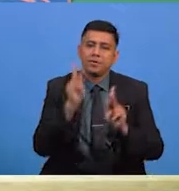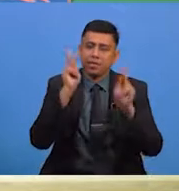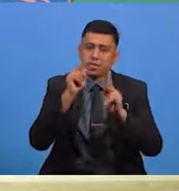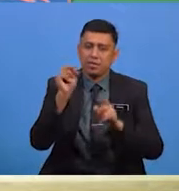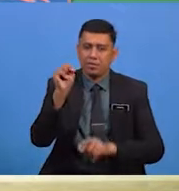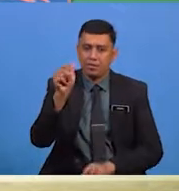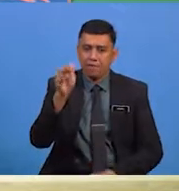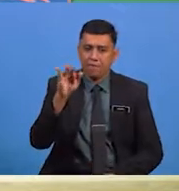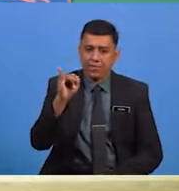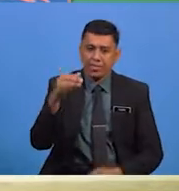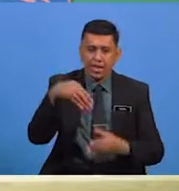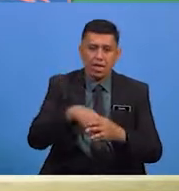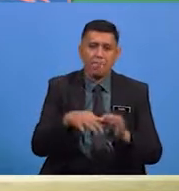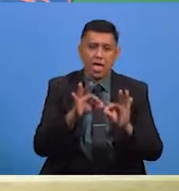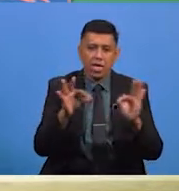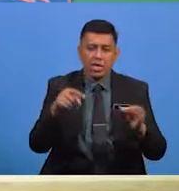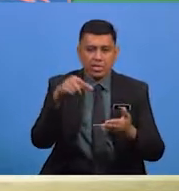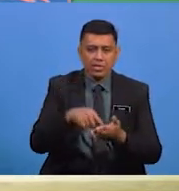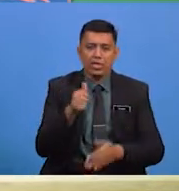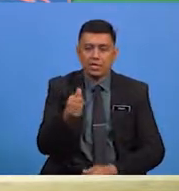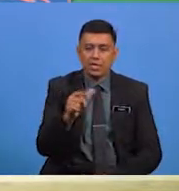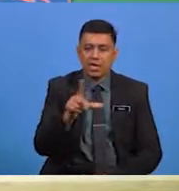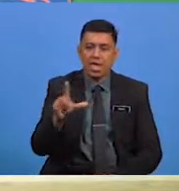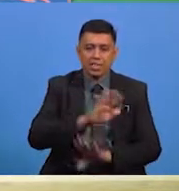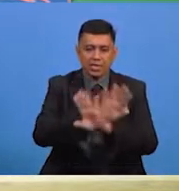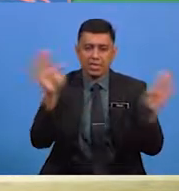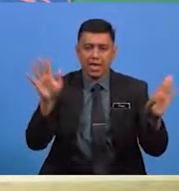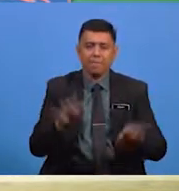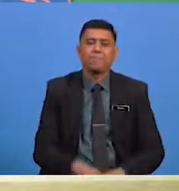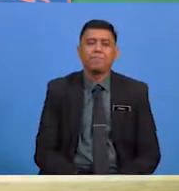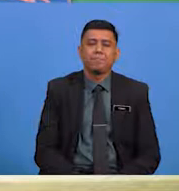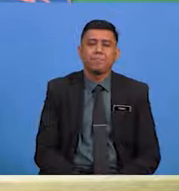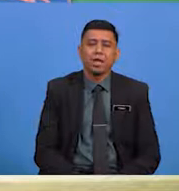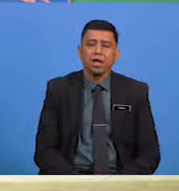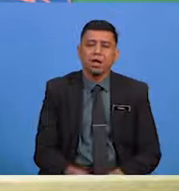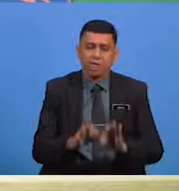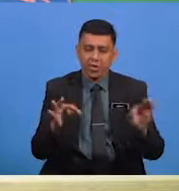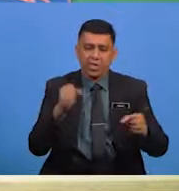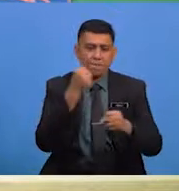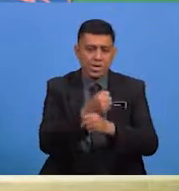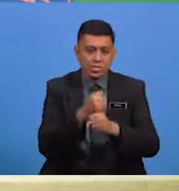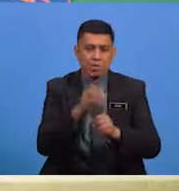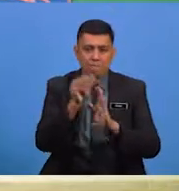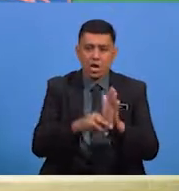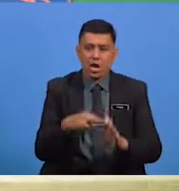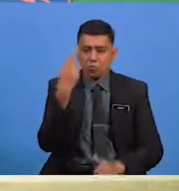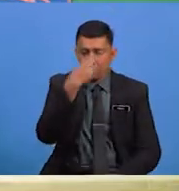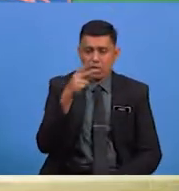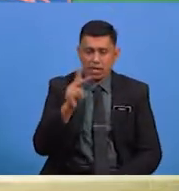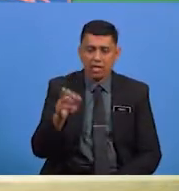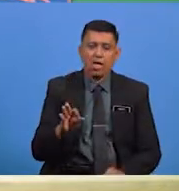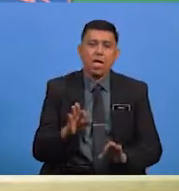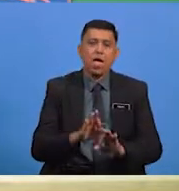Kata nafi dalam ayat ini ialah tidak. Frasa bekerja